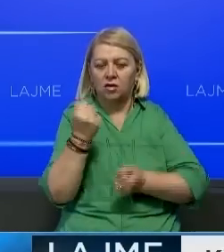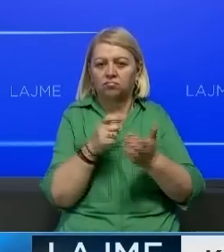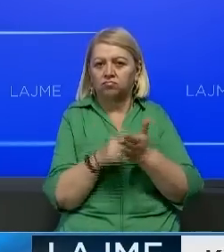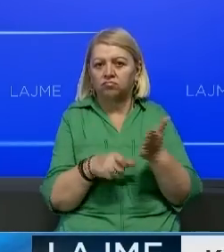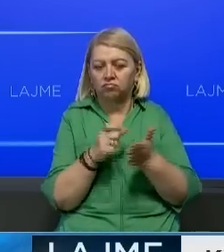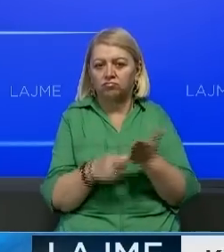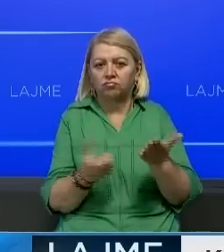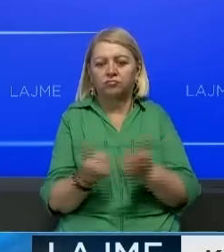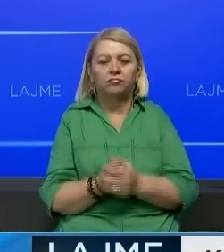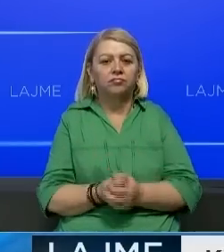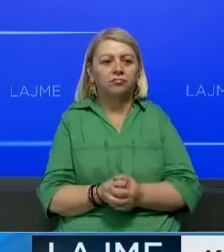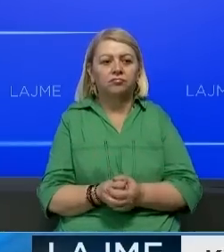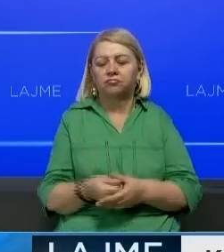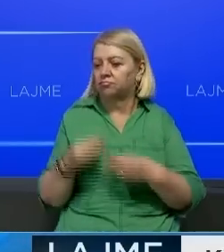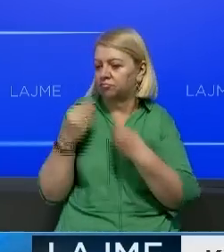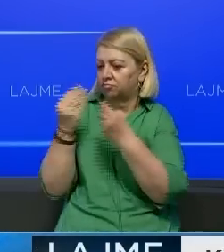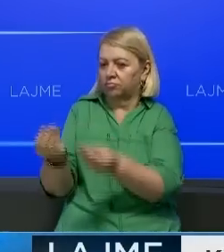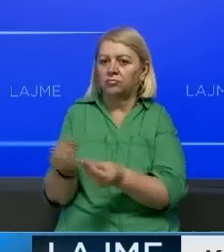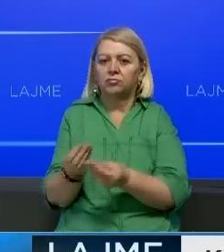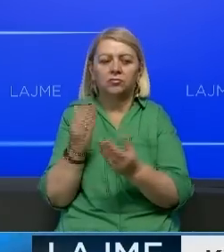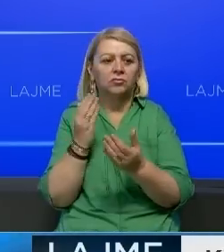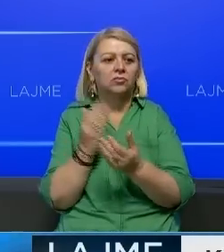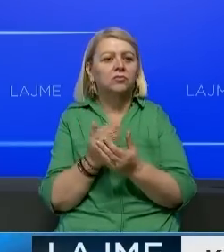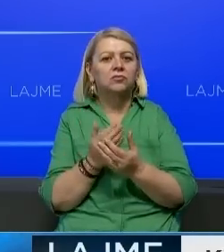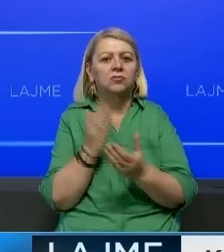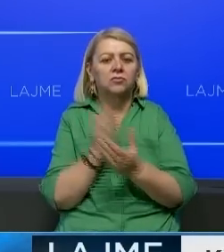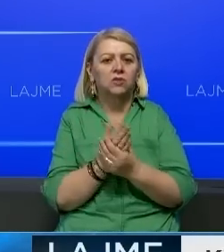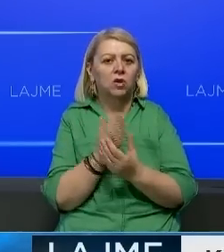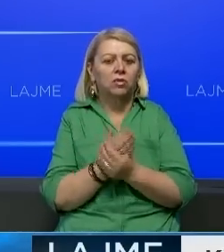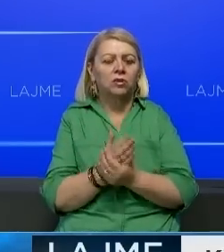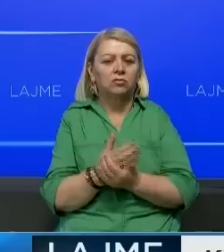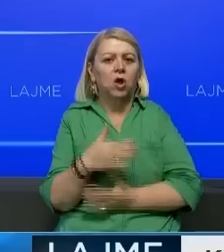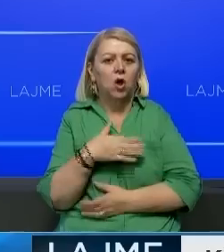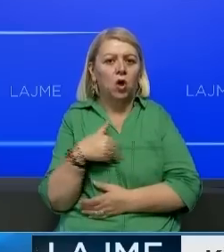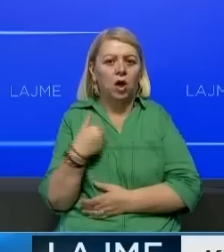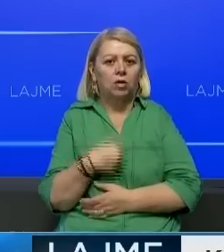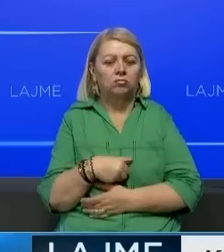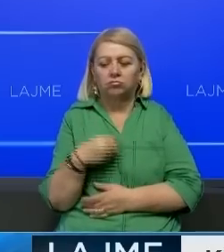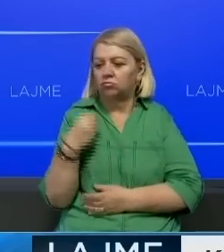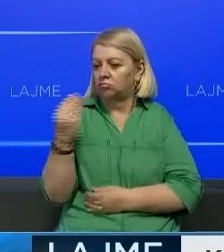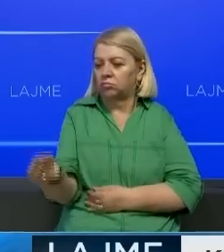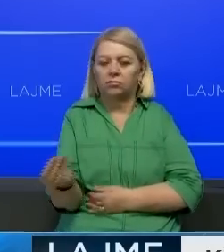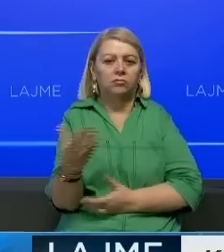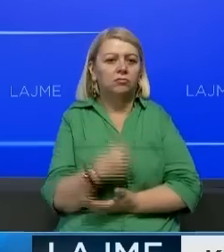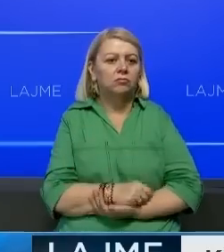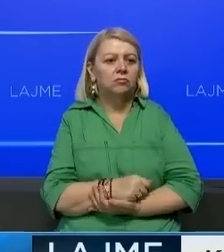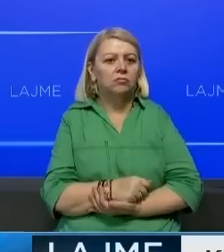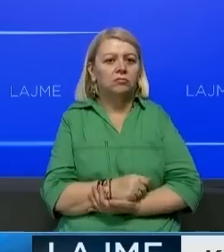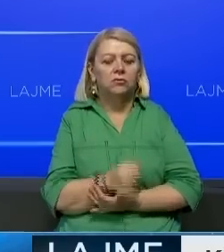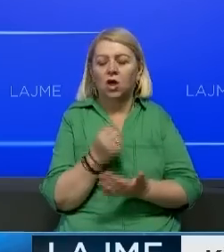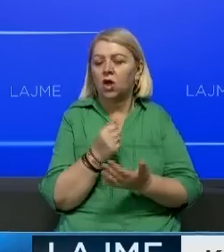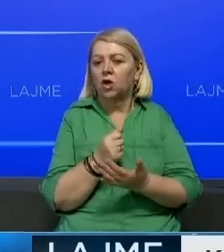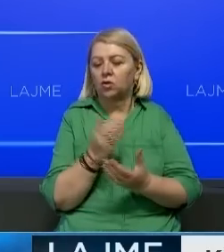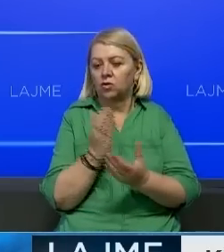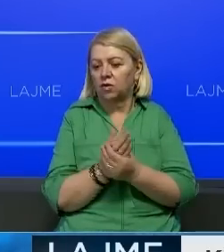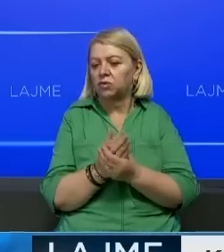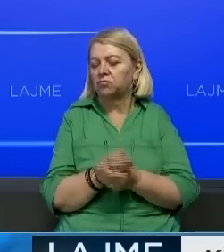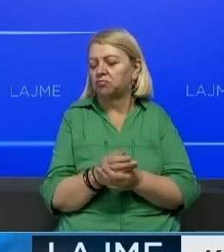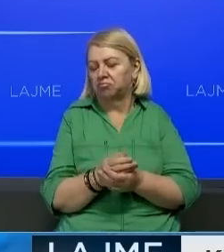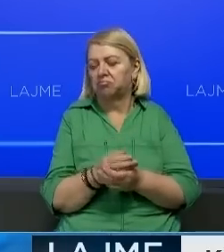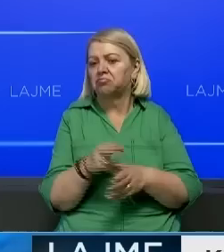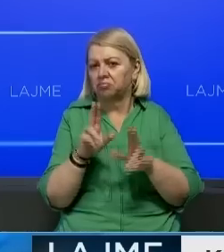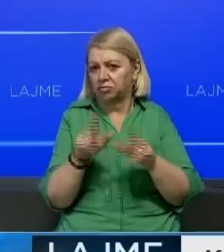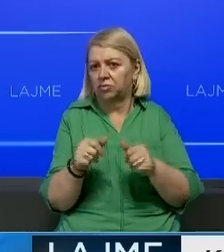automjetit edhe edhe ashtë dokumentin e krat, më pyti ku po shkon edhe kaqë. Pani edhe ashtë dokumentat, mi kontrolaj e thonë regull